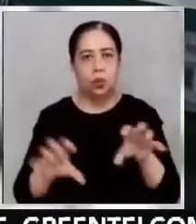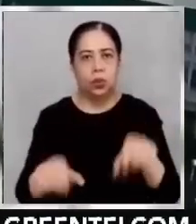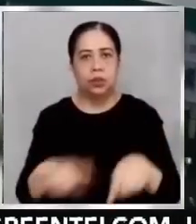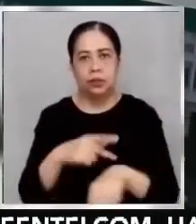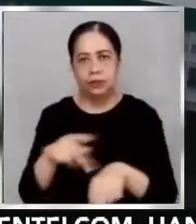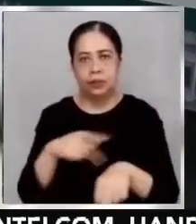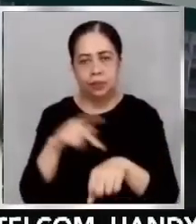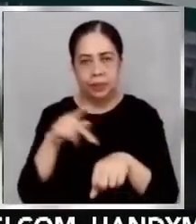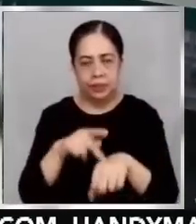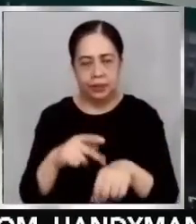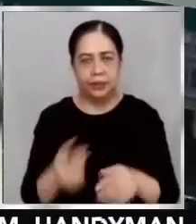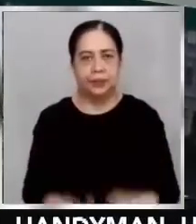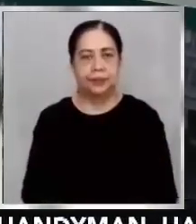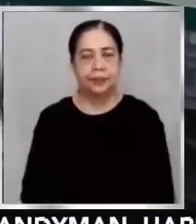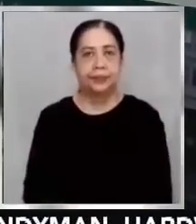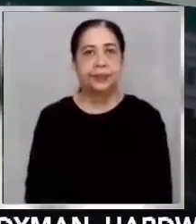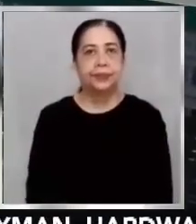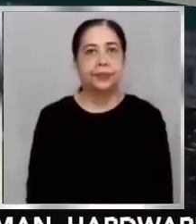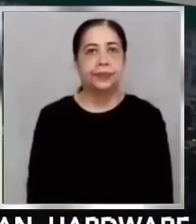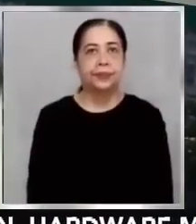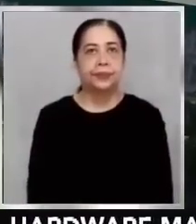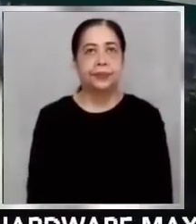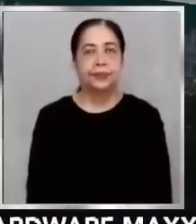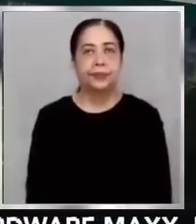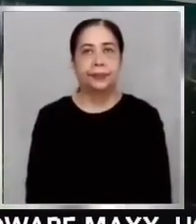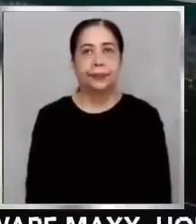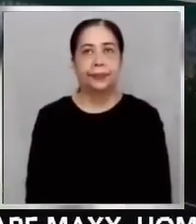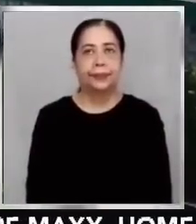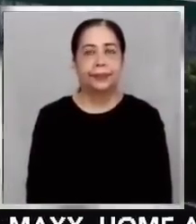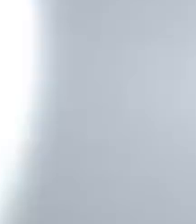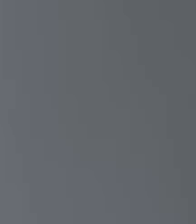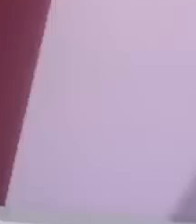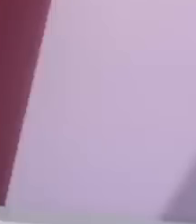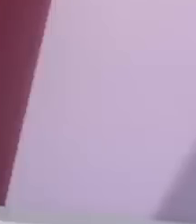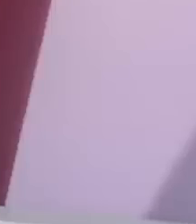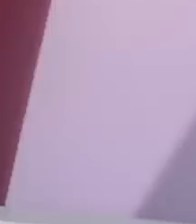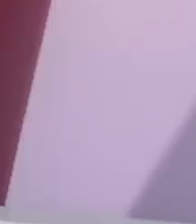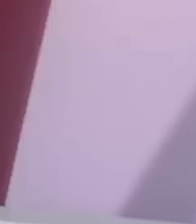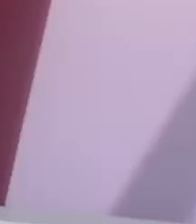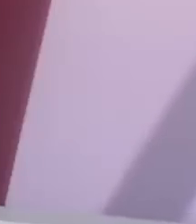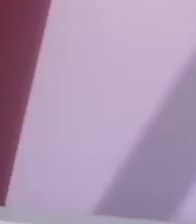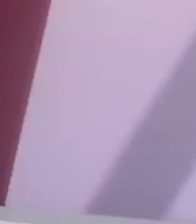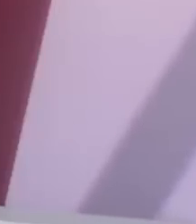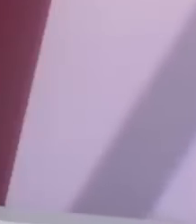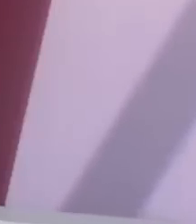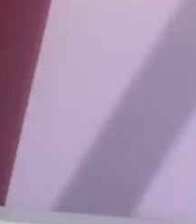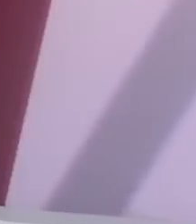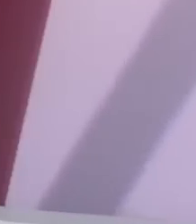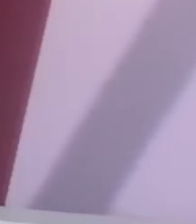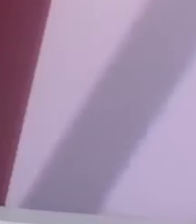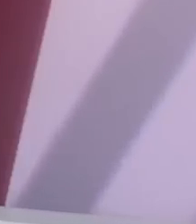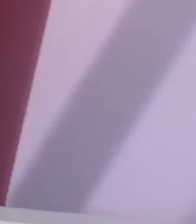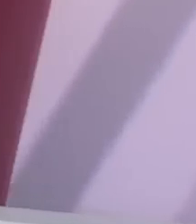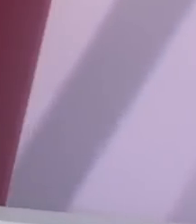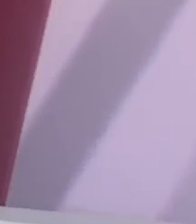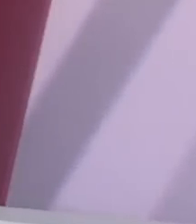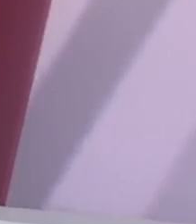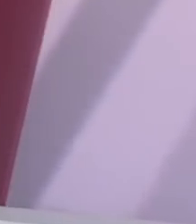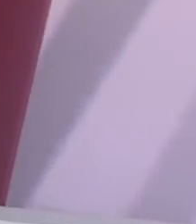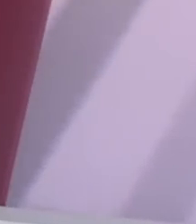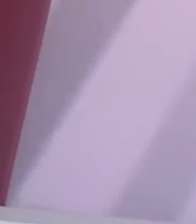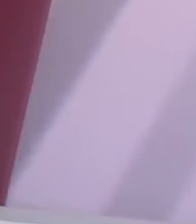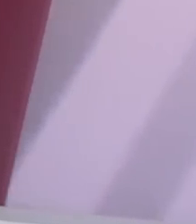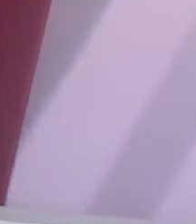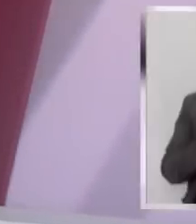GMA Integrated News, Maki Pulido nakatutok, 24 oras. Mga kapuso, good news, nilagdaan na ng Pangulo ang batas